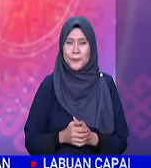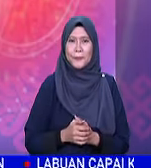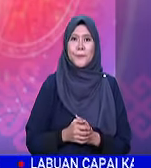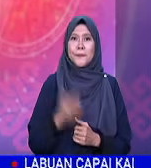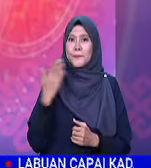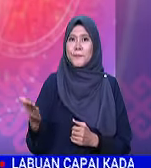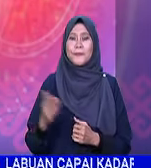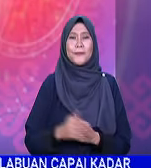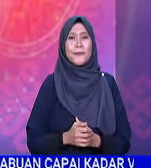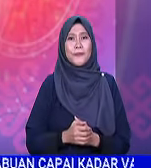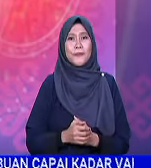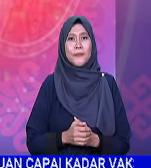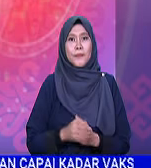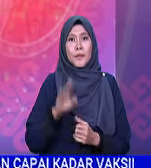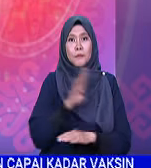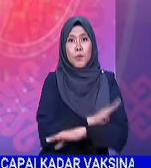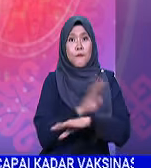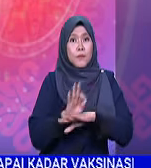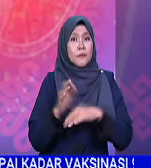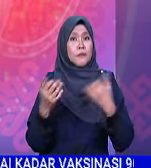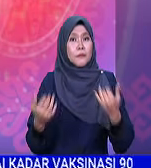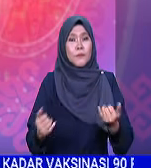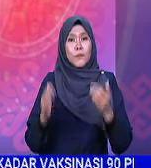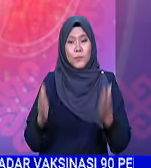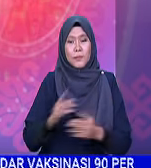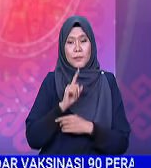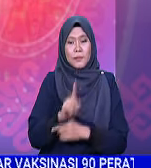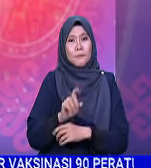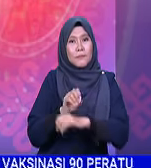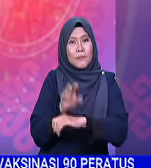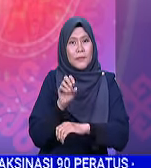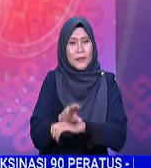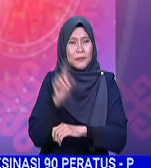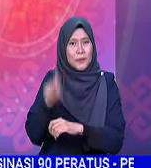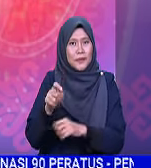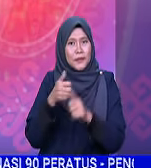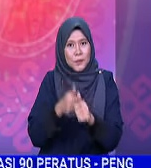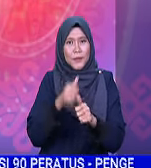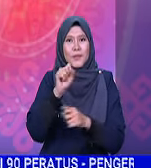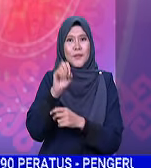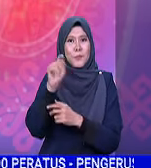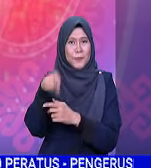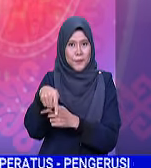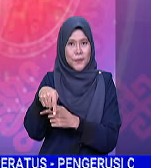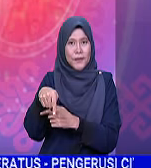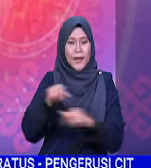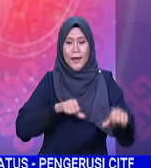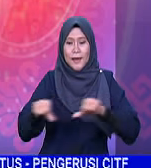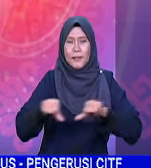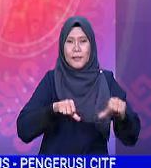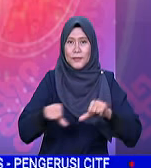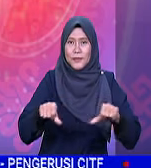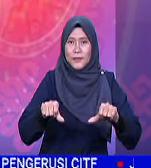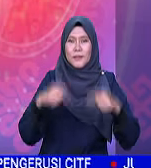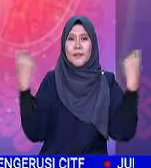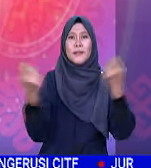kasih Saleh. Sementara itu di Beaufort, umat Islam di daerah itu dinasihati sentiasa mematuhi SOP aktiviti